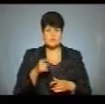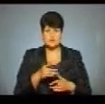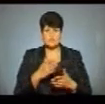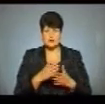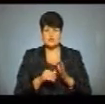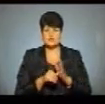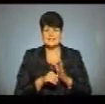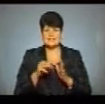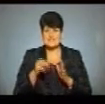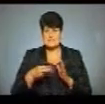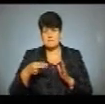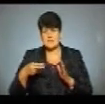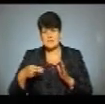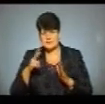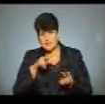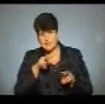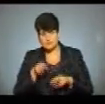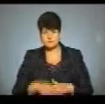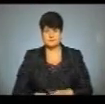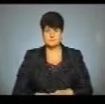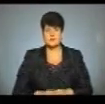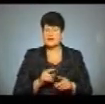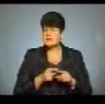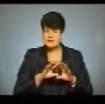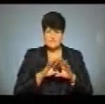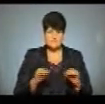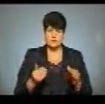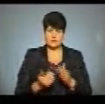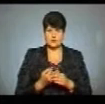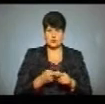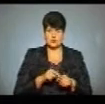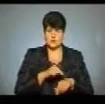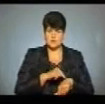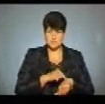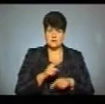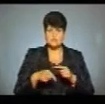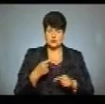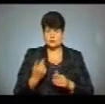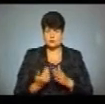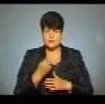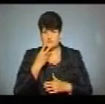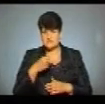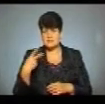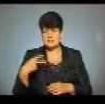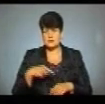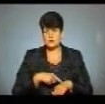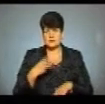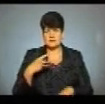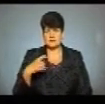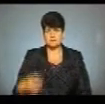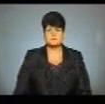тисяч підписників. Це вся інформація на цю годину. Наступний випуск дивіться о 20:30.